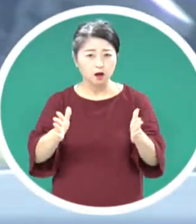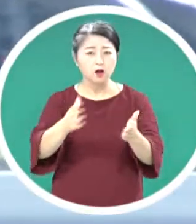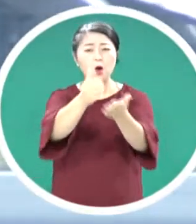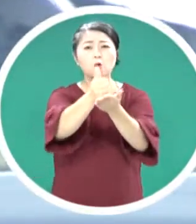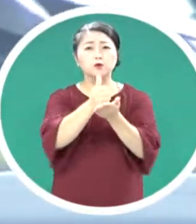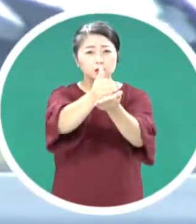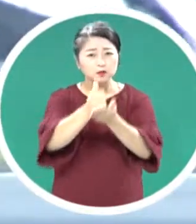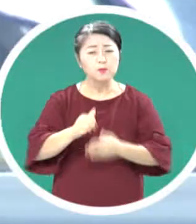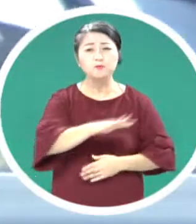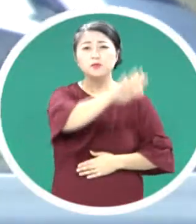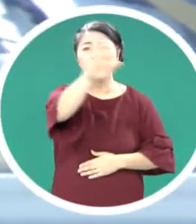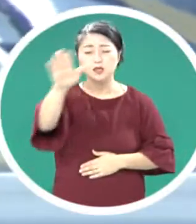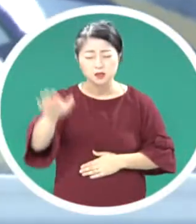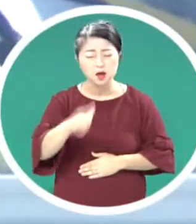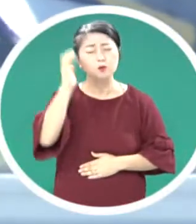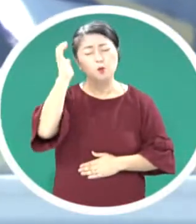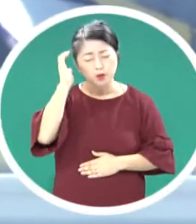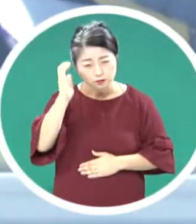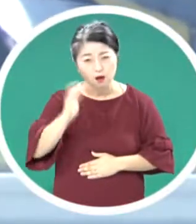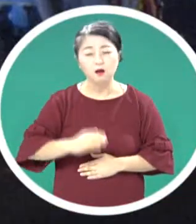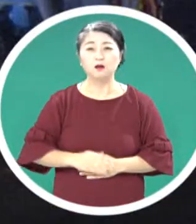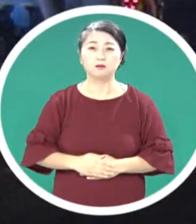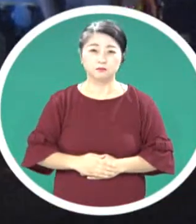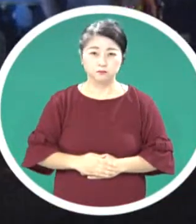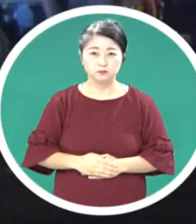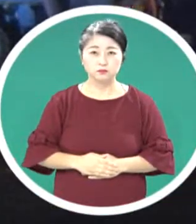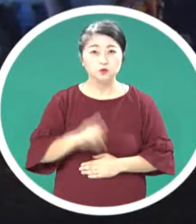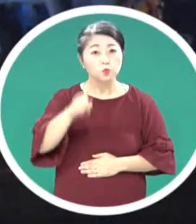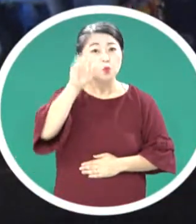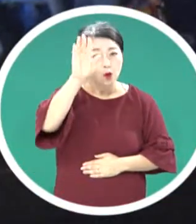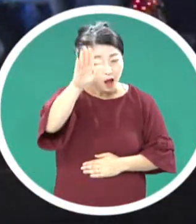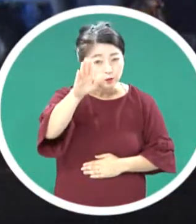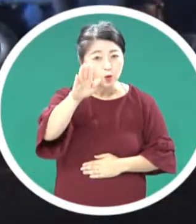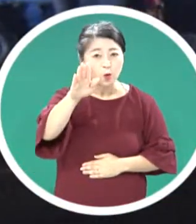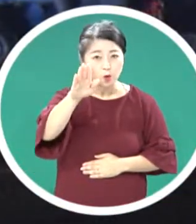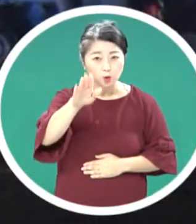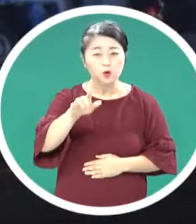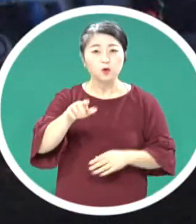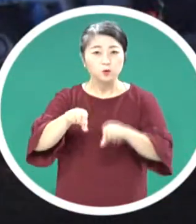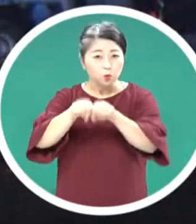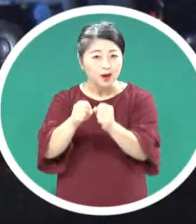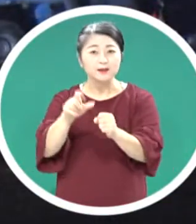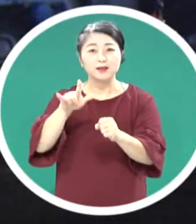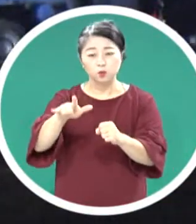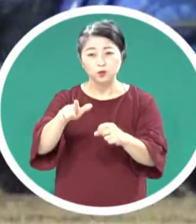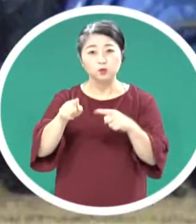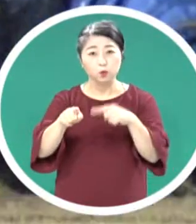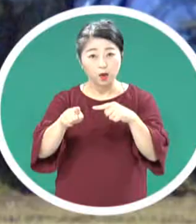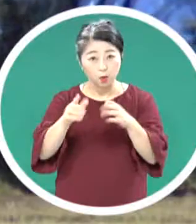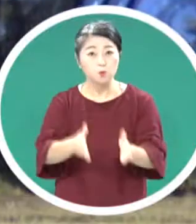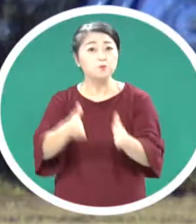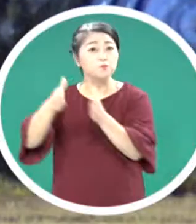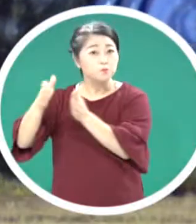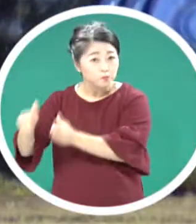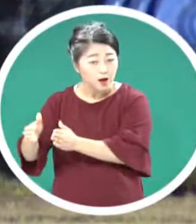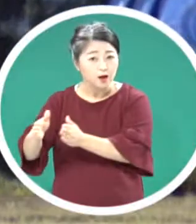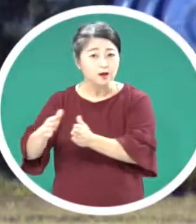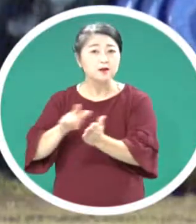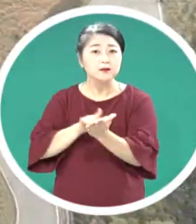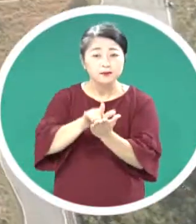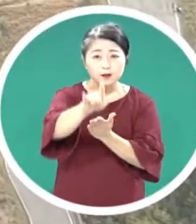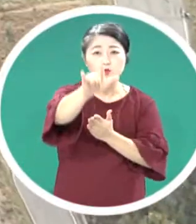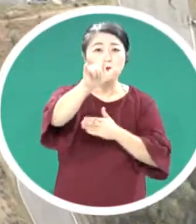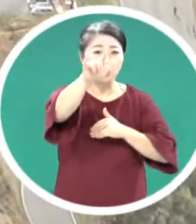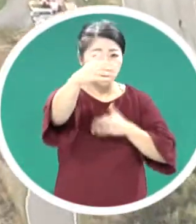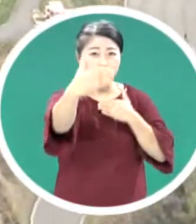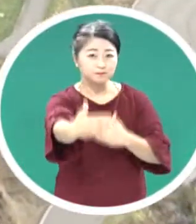ため多くの利用客に影響を与えた。その後運航を再開、事故機も移動され、滑